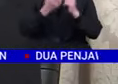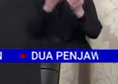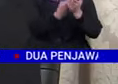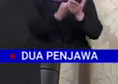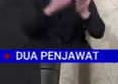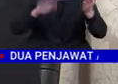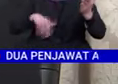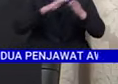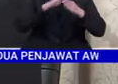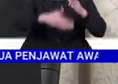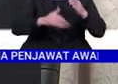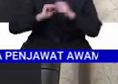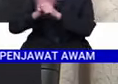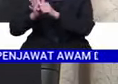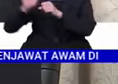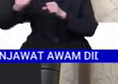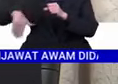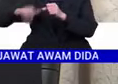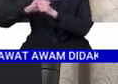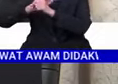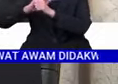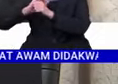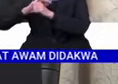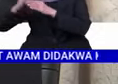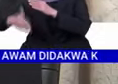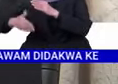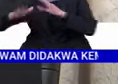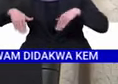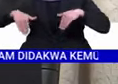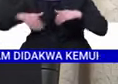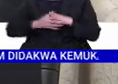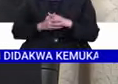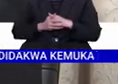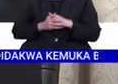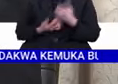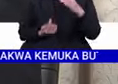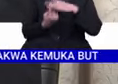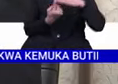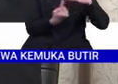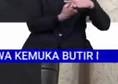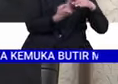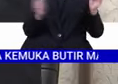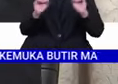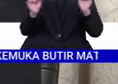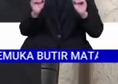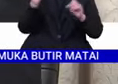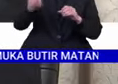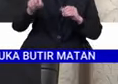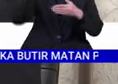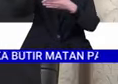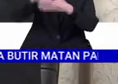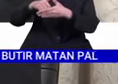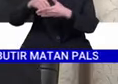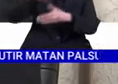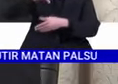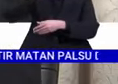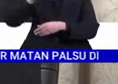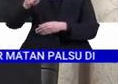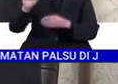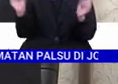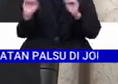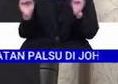selesai masalah copyboard selesai jadi tahu Bangkitlah soal nah di adegan Piayu dan tidak